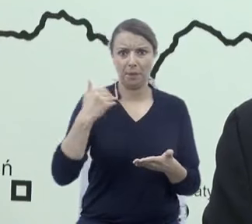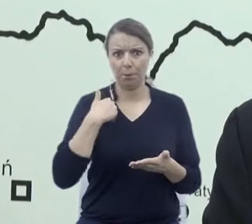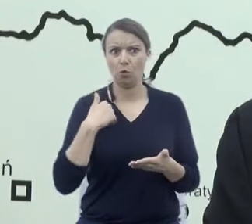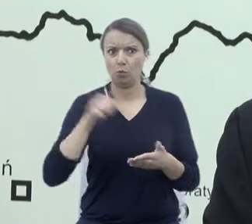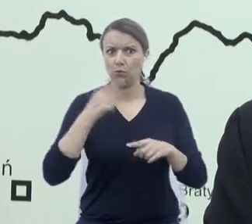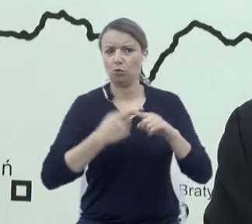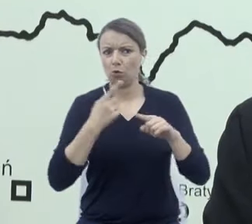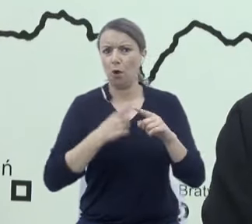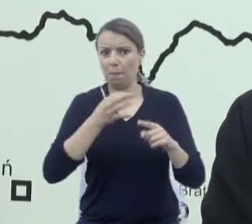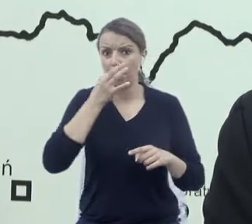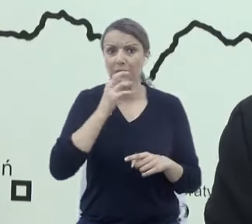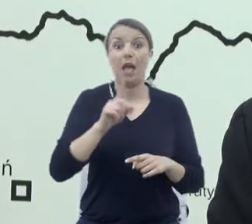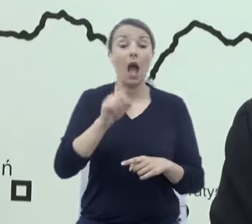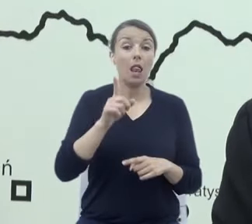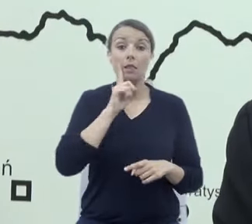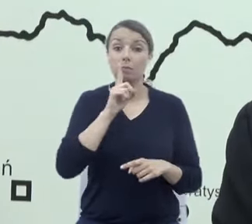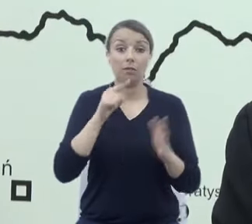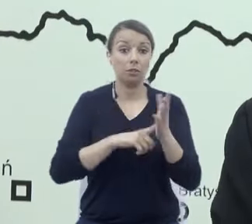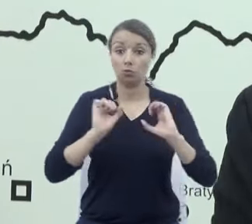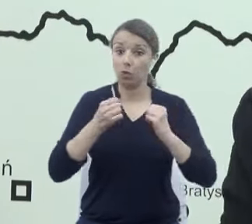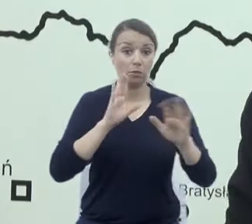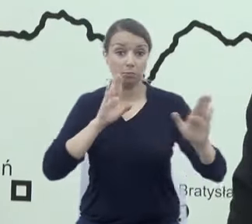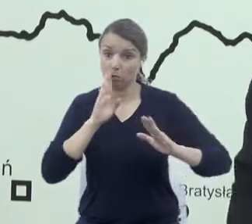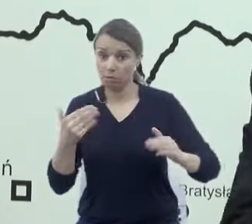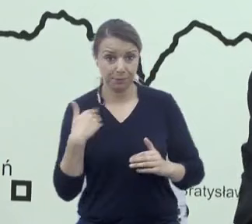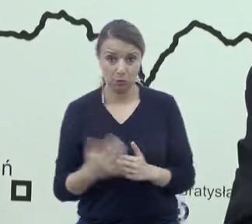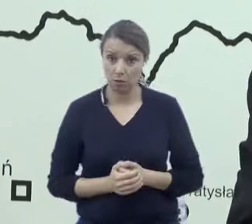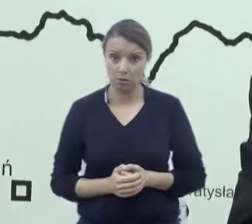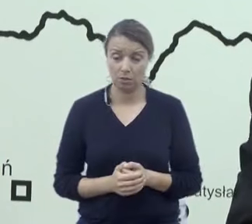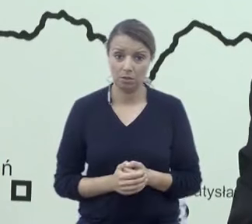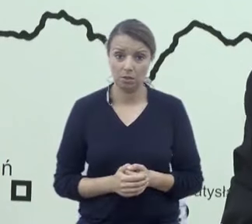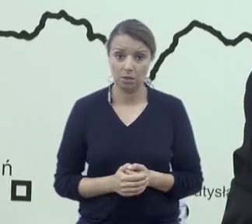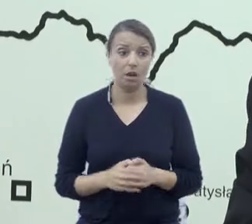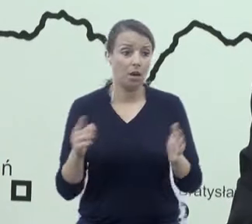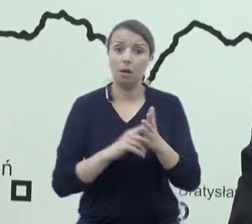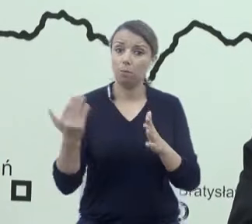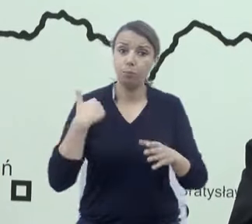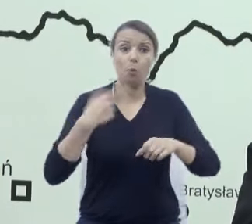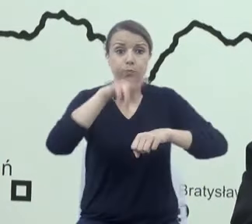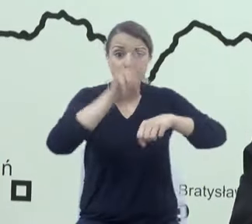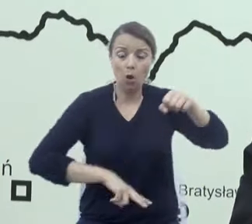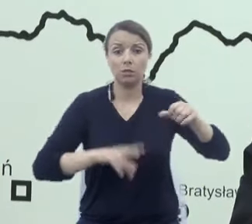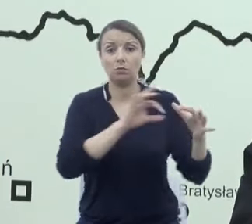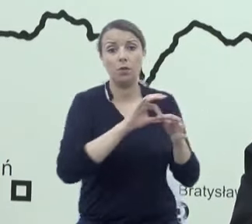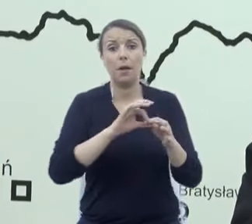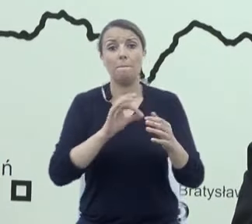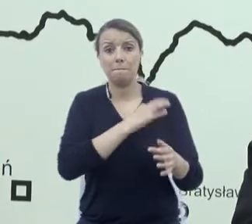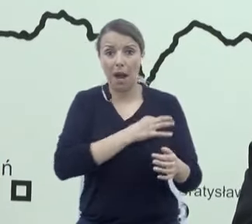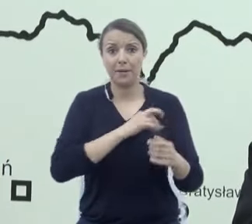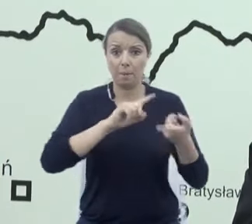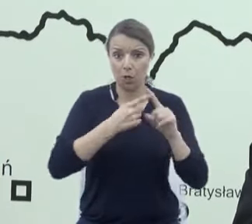skorygować. Mechanizm jest tak, nikt nie neguje, że tam są ci policjanci polityczni, organizują